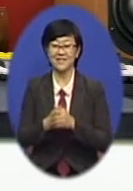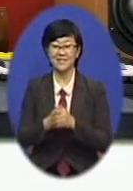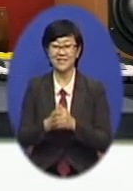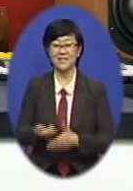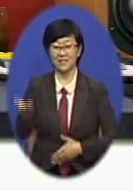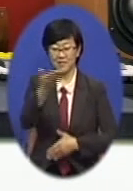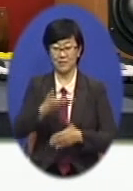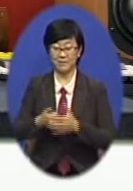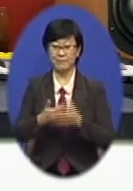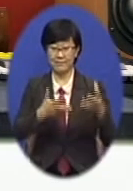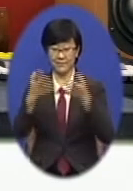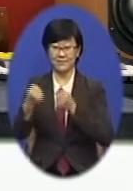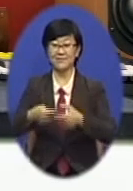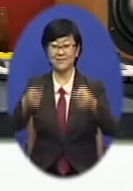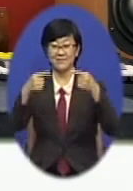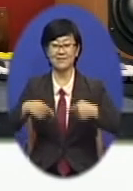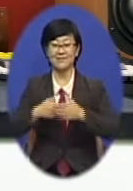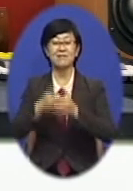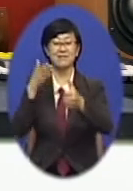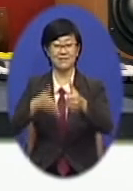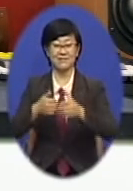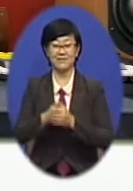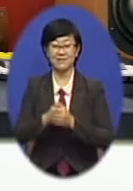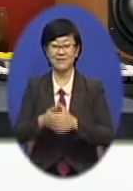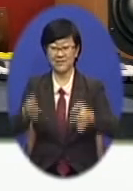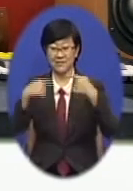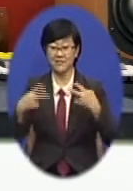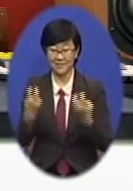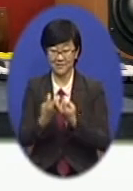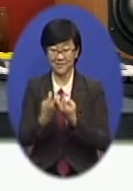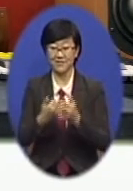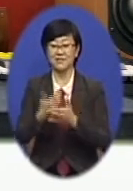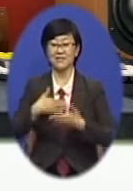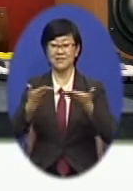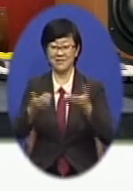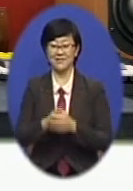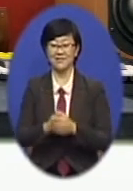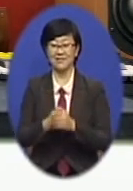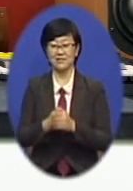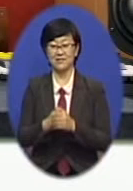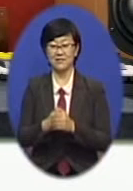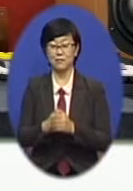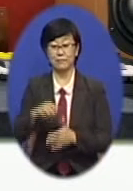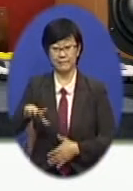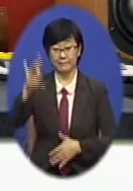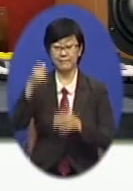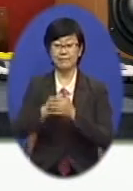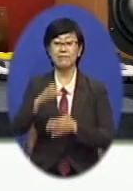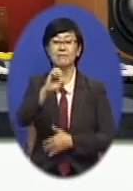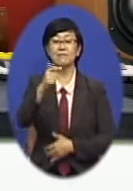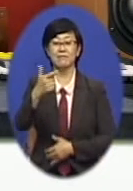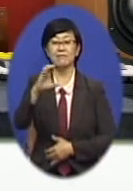오늘도 여러분들의 많은 참여를 부탁드리면서 참여 방법을 알려드리겠습니다. 네네. 먼저